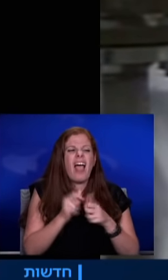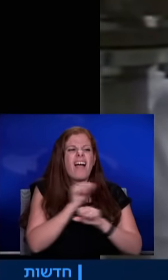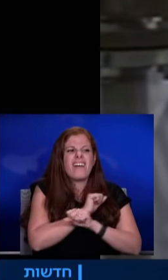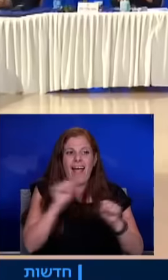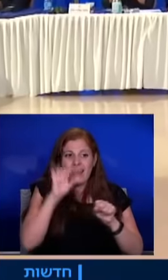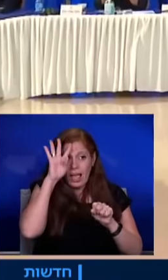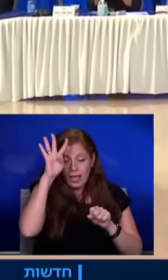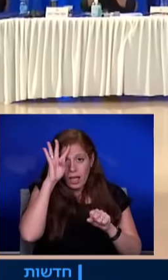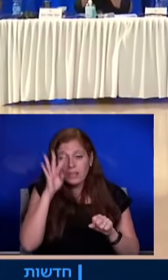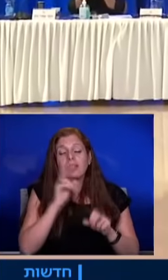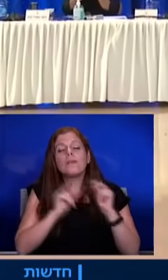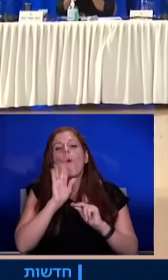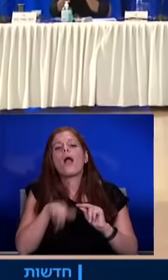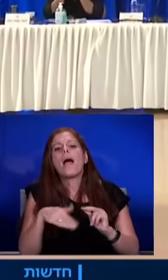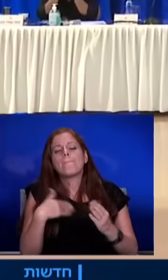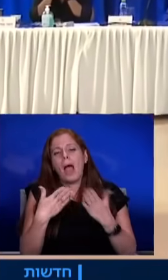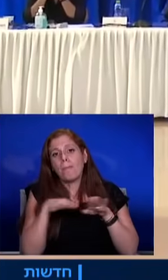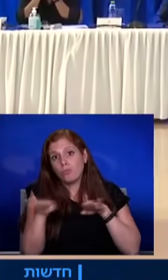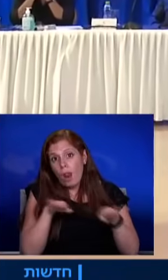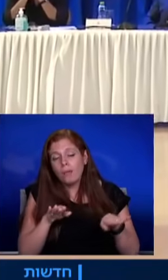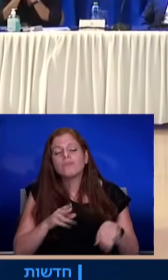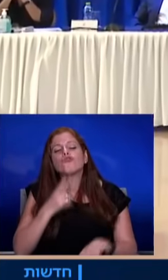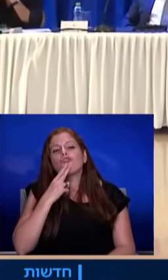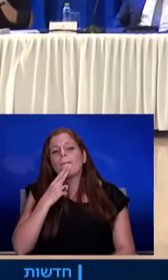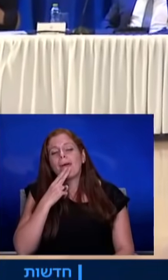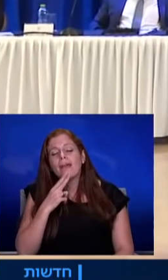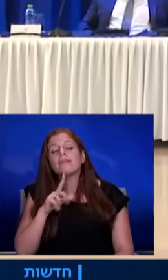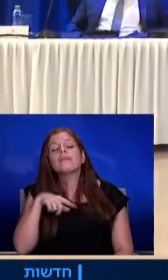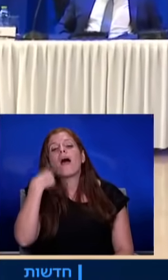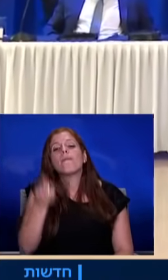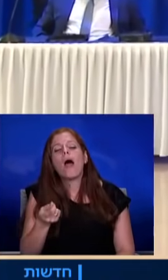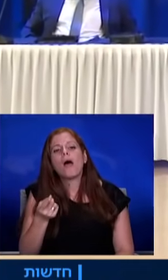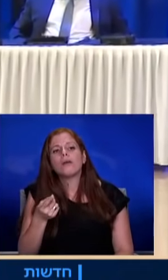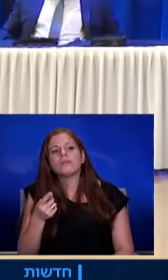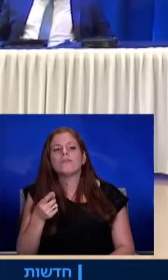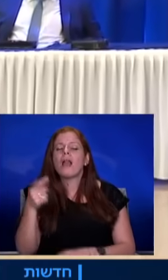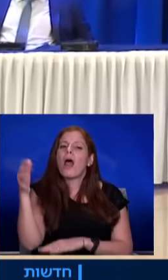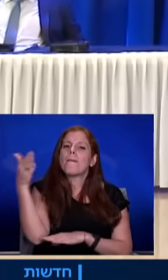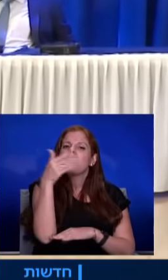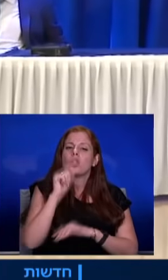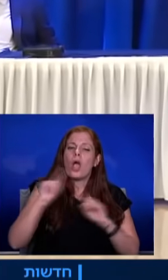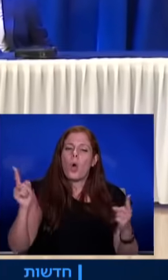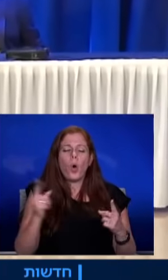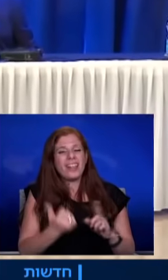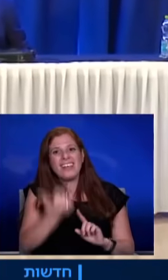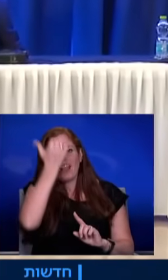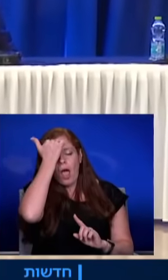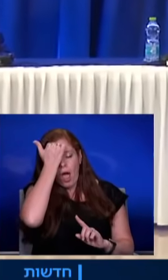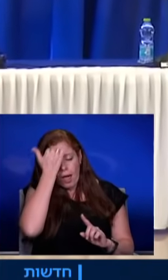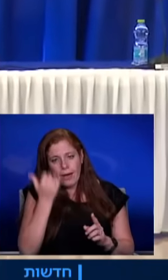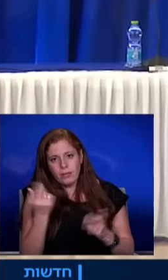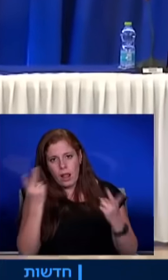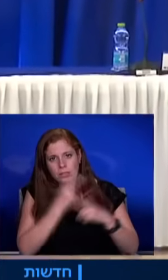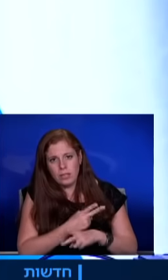ישיבת הממשלה, כאשר ראש הממשלה בנט קרא למעצמות לחזור בהן מהסכם הגרעין ולדרוש מאיראן תשובות